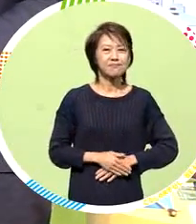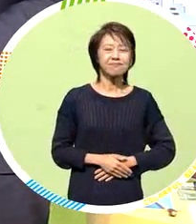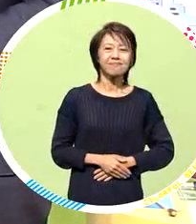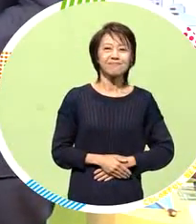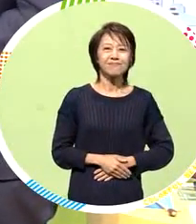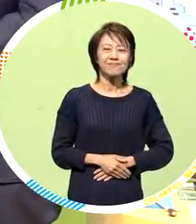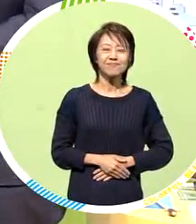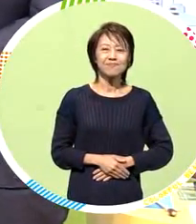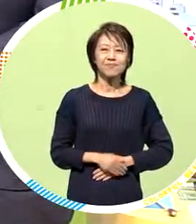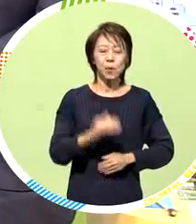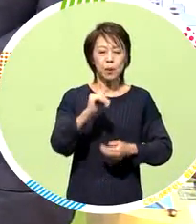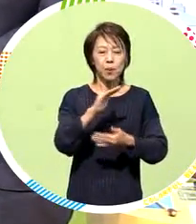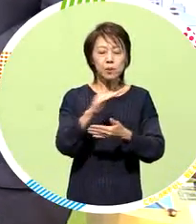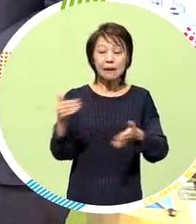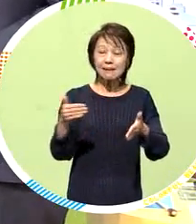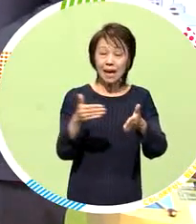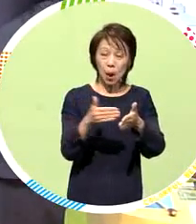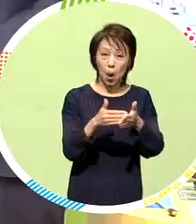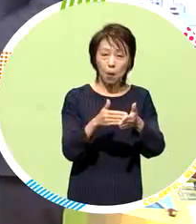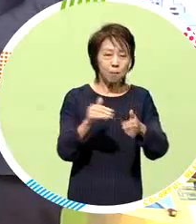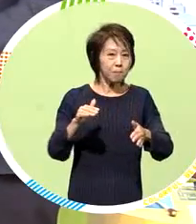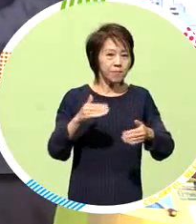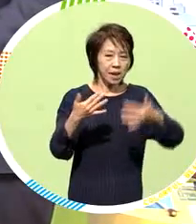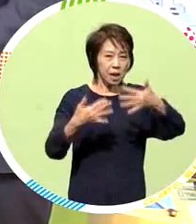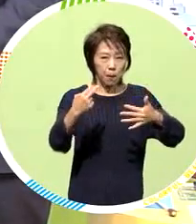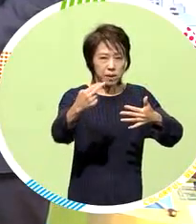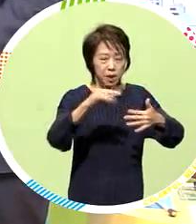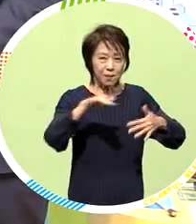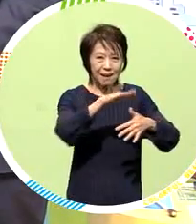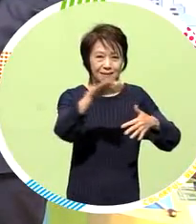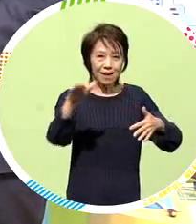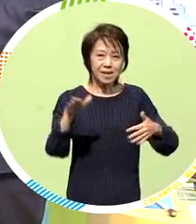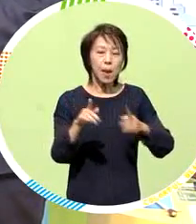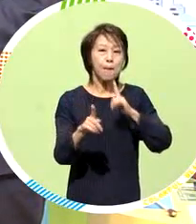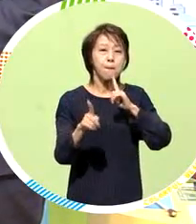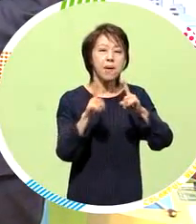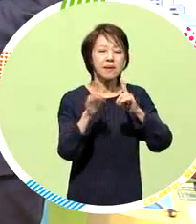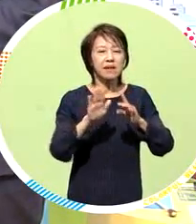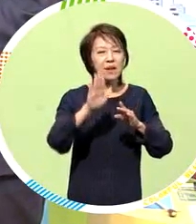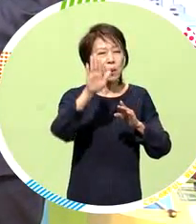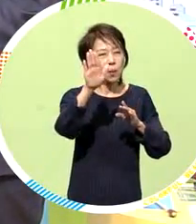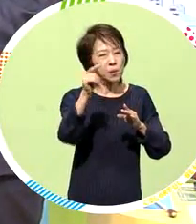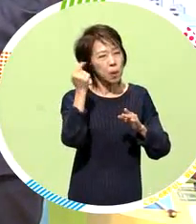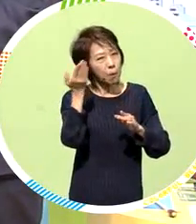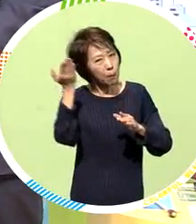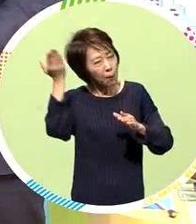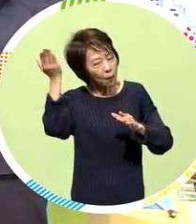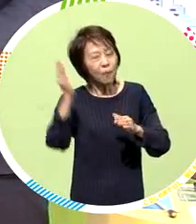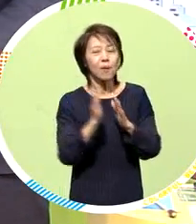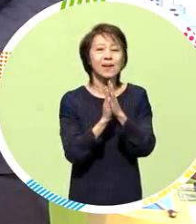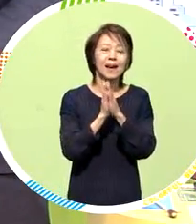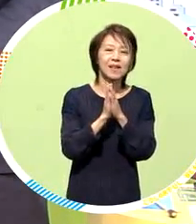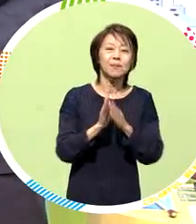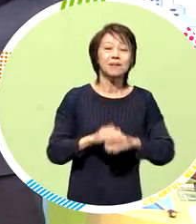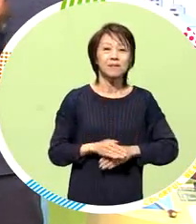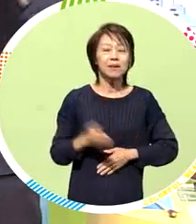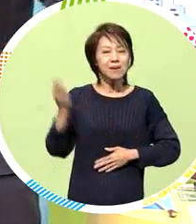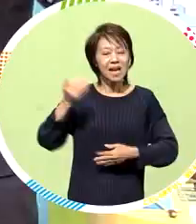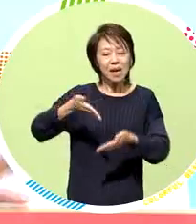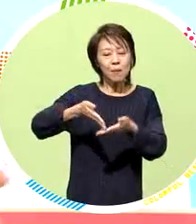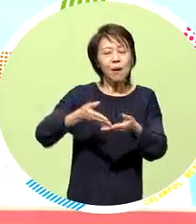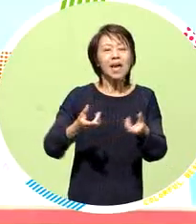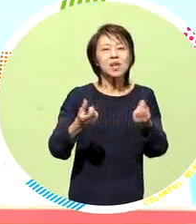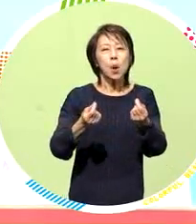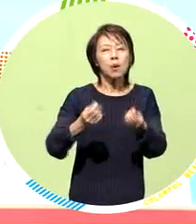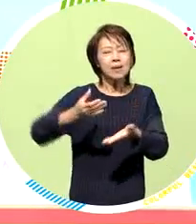ブーブー英語になりますけれども皆さんに向けてのメッセージそして今後の抱負をお願いいたしますそれでさっき申し上げたようにね財政